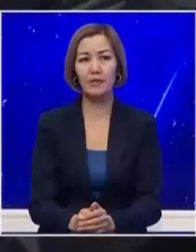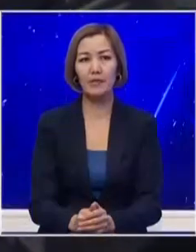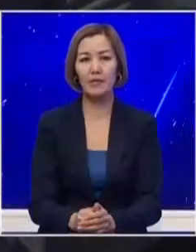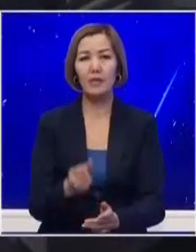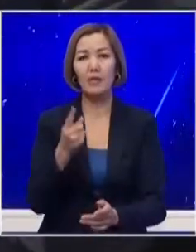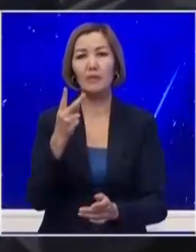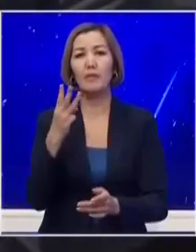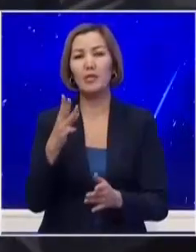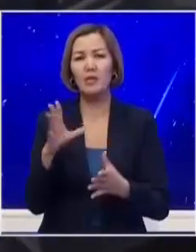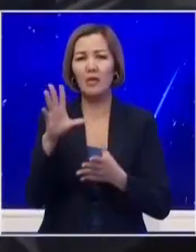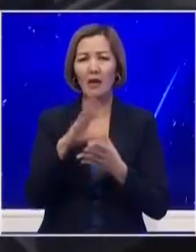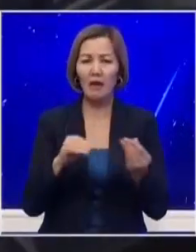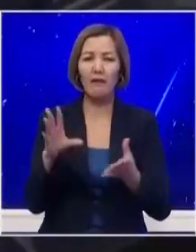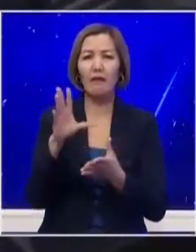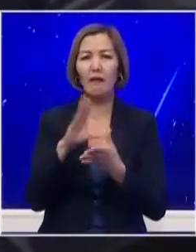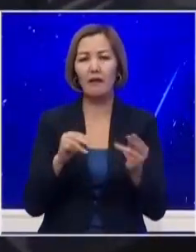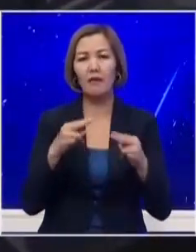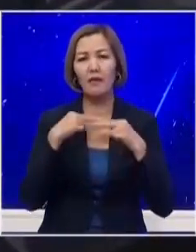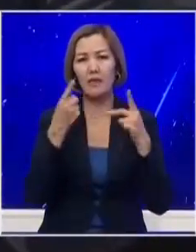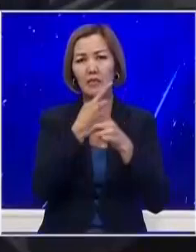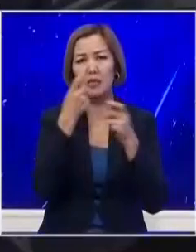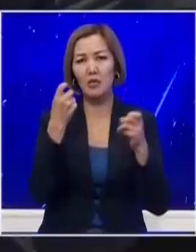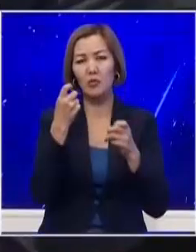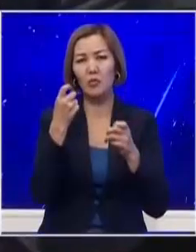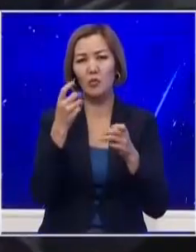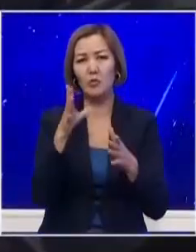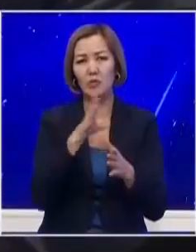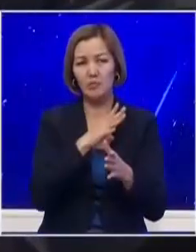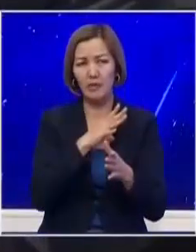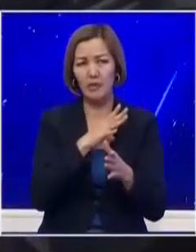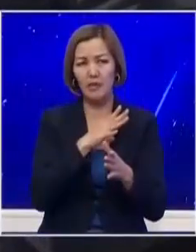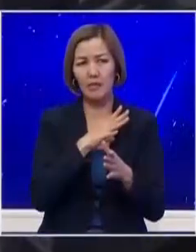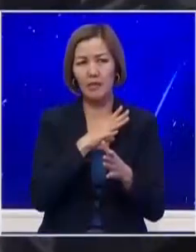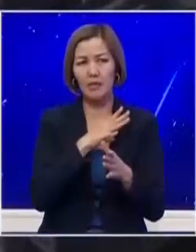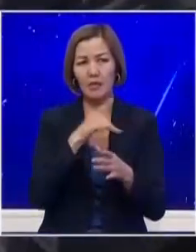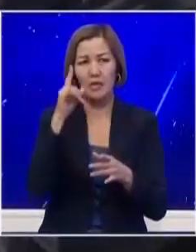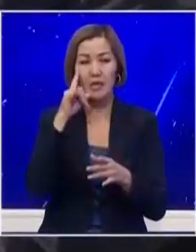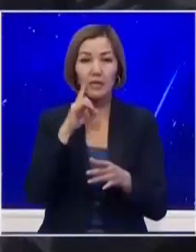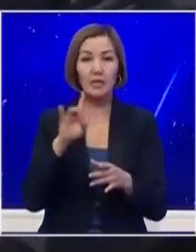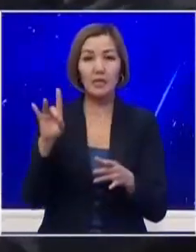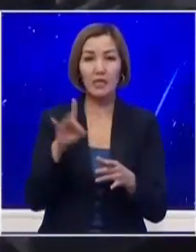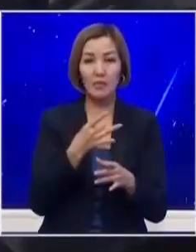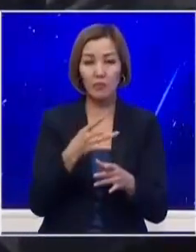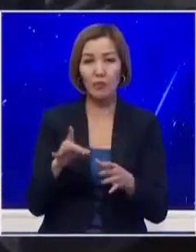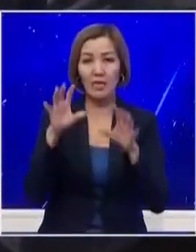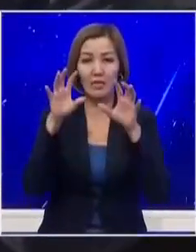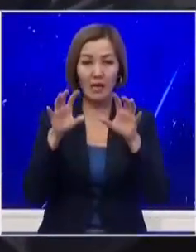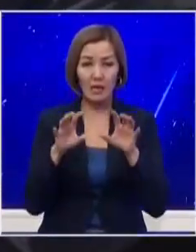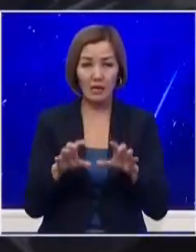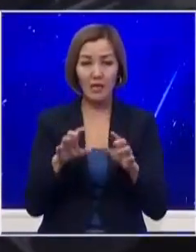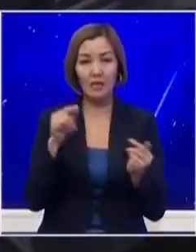Бірнеше рет ескертулер сізге бергеннен кейін сіздер Қазақстан Республикасының заңына